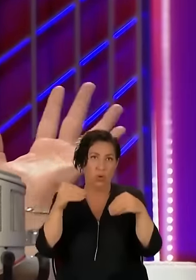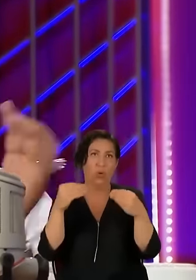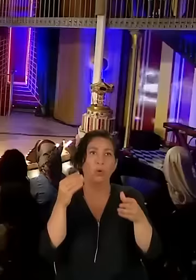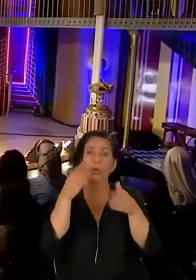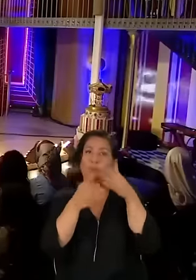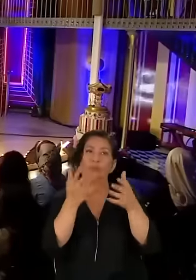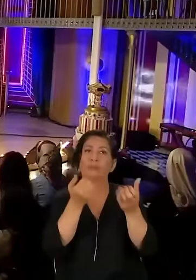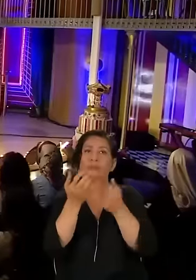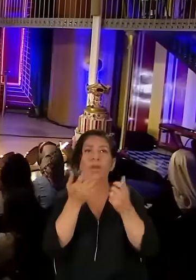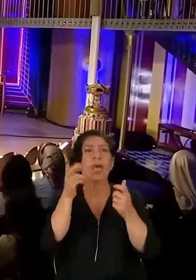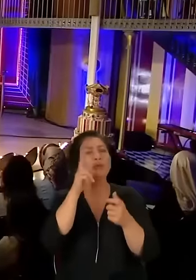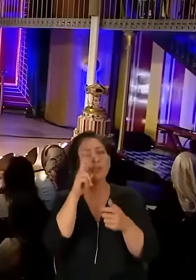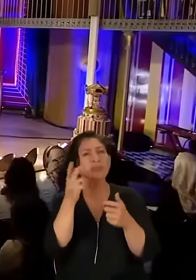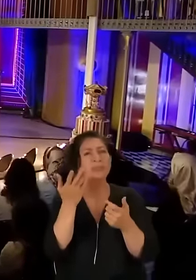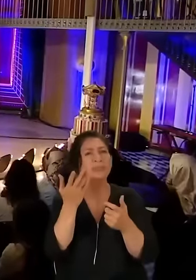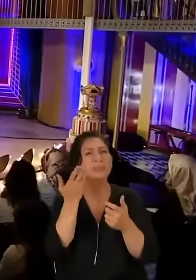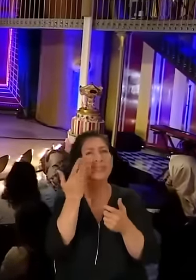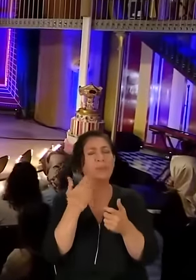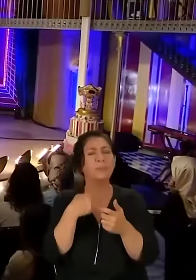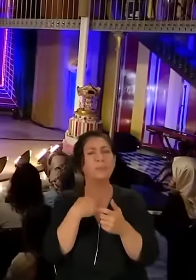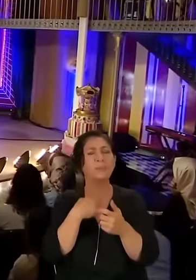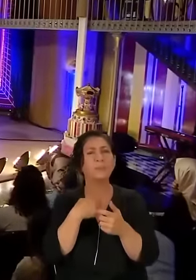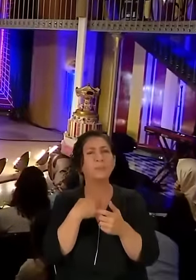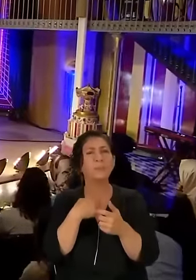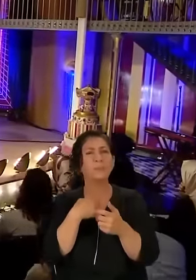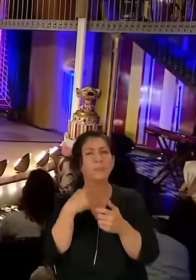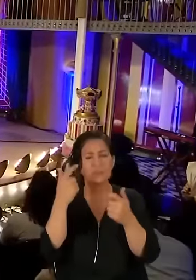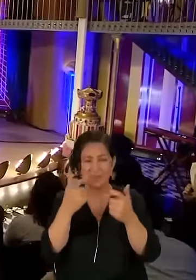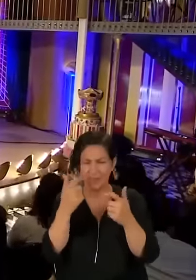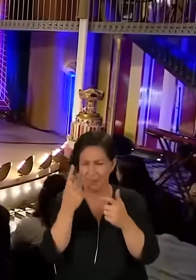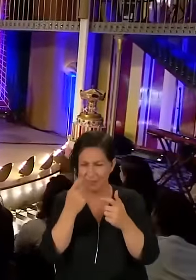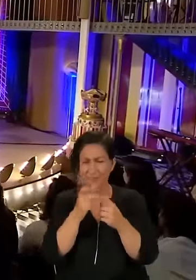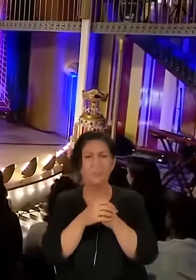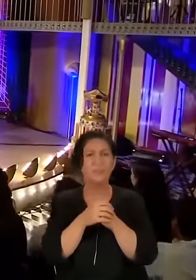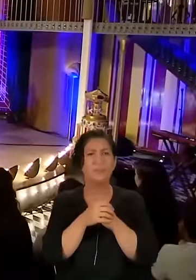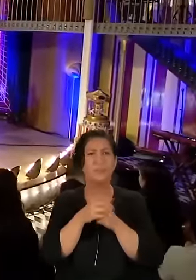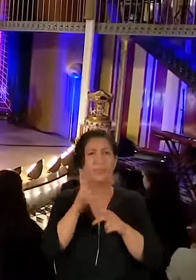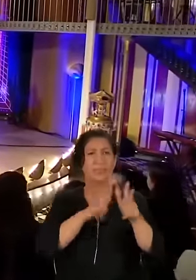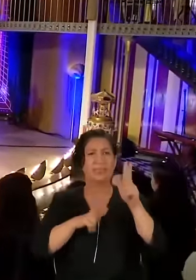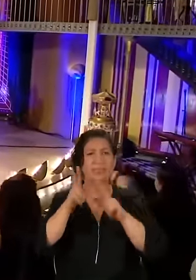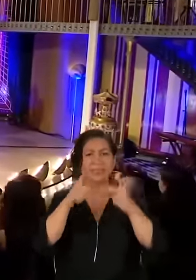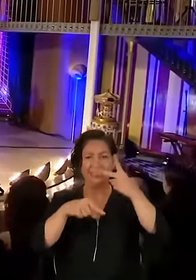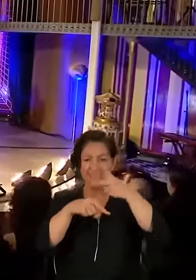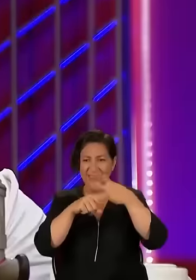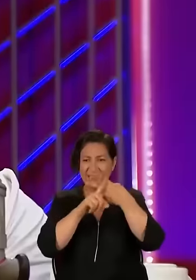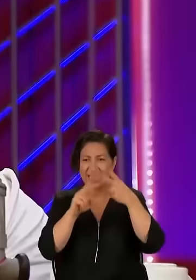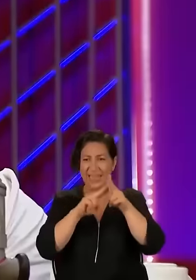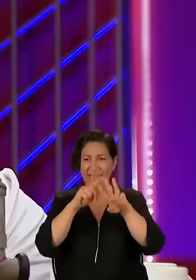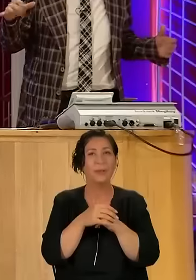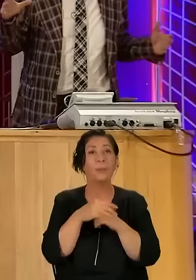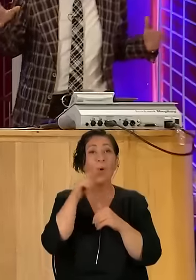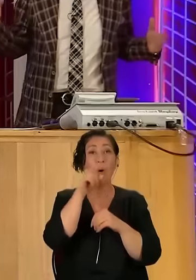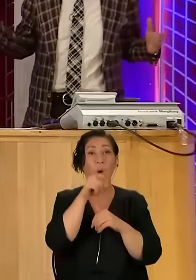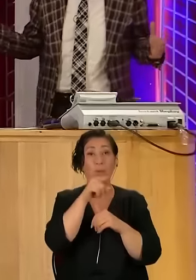Satılıyor değil mi? Çok. Nerede? En son şeyi seyrettim. nerede o bir yerde? Kıyafet mi? Zekeriya Köy'de mi bir yerde?